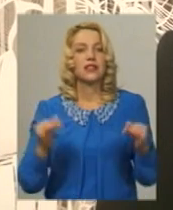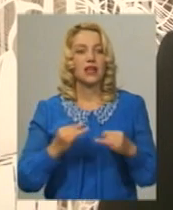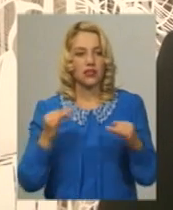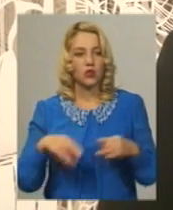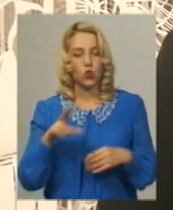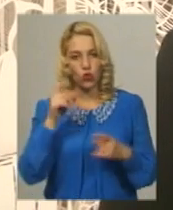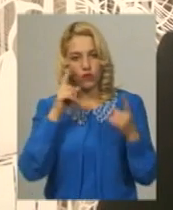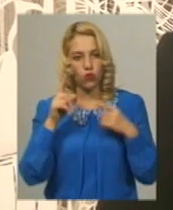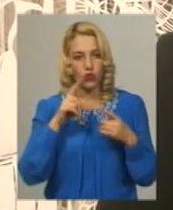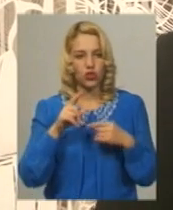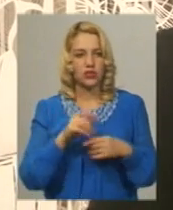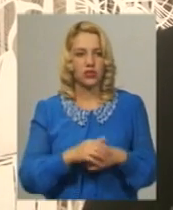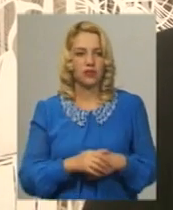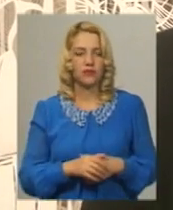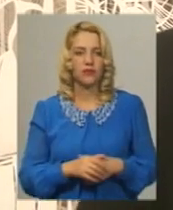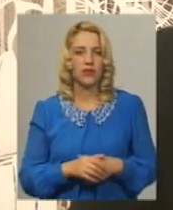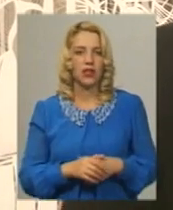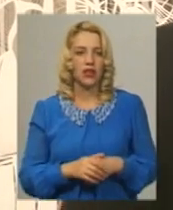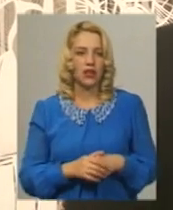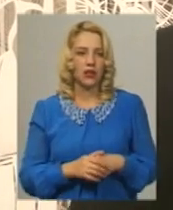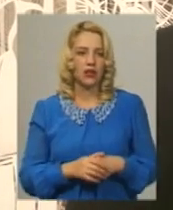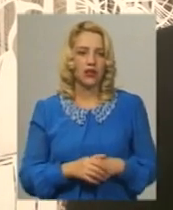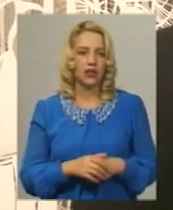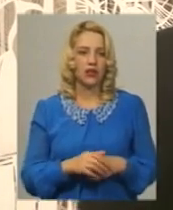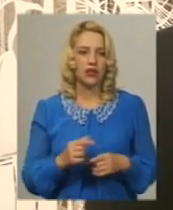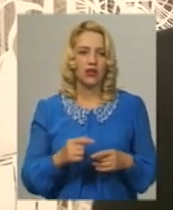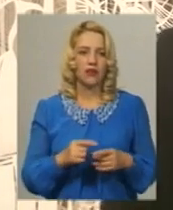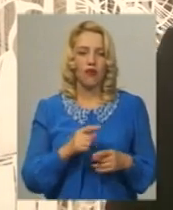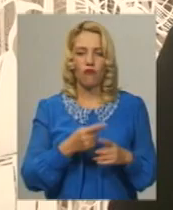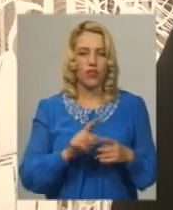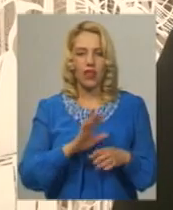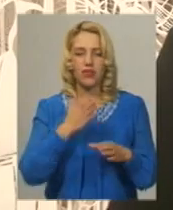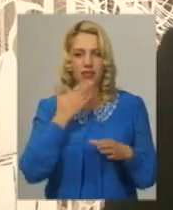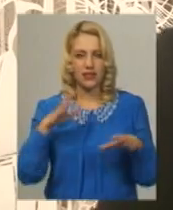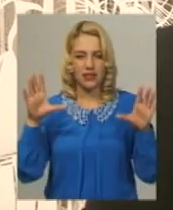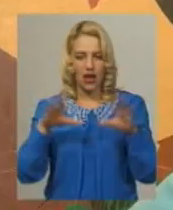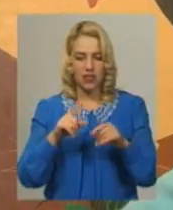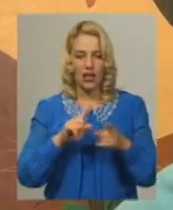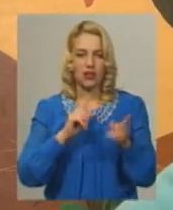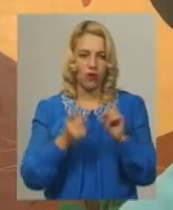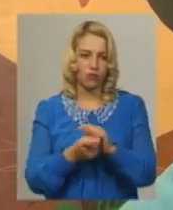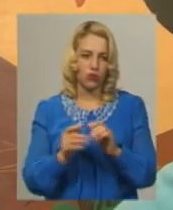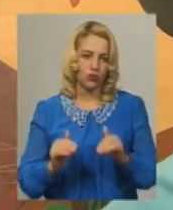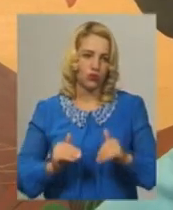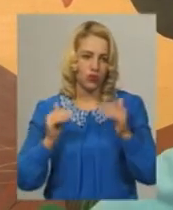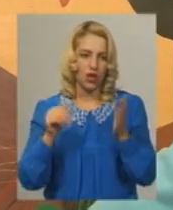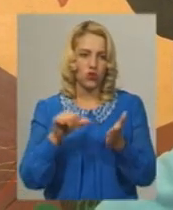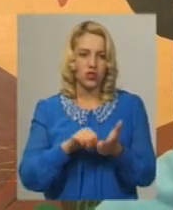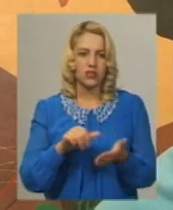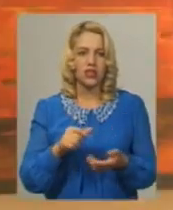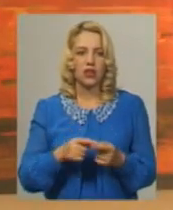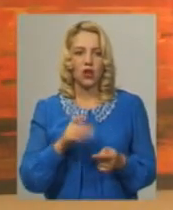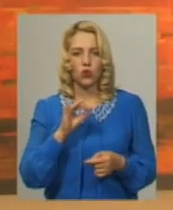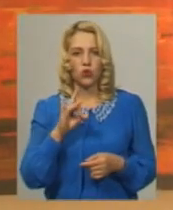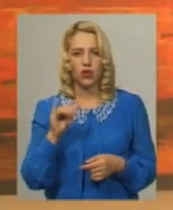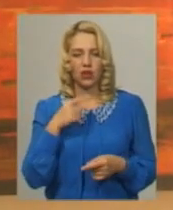зацікавленість до творчості бойчуківців, вона не те, що згасла, а вона з кожним роком все зростає. Учасник виставки Юрій Ерметов